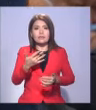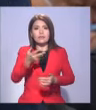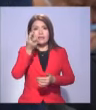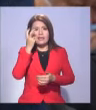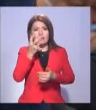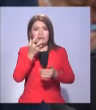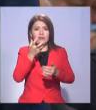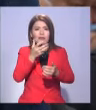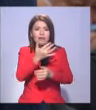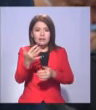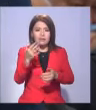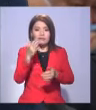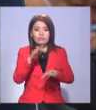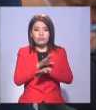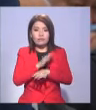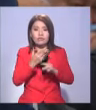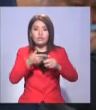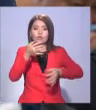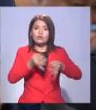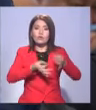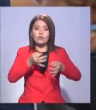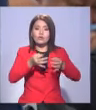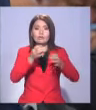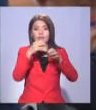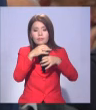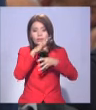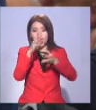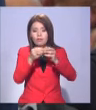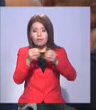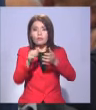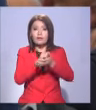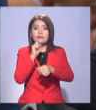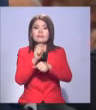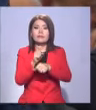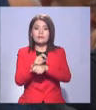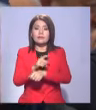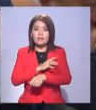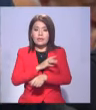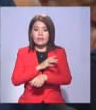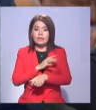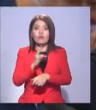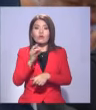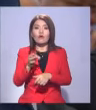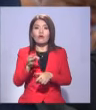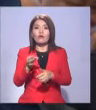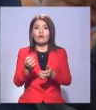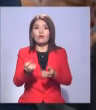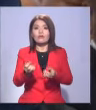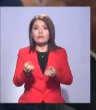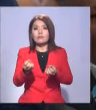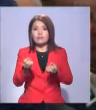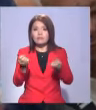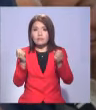мүйіздері өтті. Мен сот сараптама жасадым құқық органдарының тапсырмасын. Бірақ оны қалдырмады бізге. Жоқ,